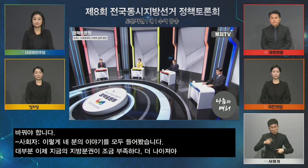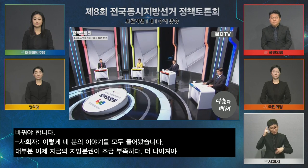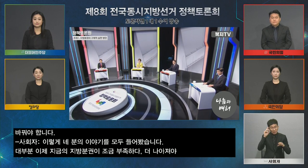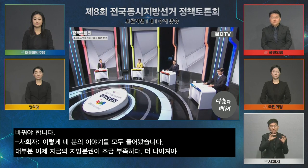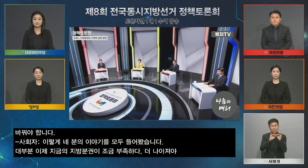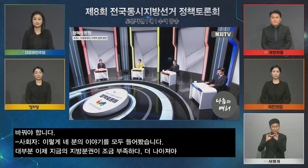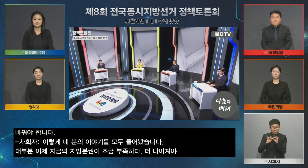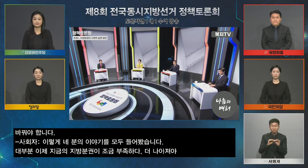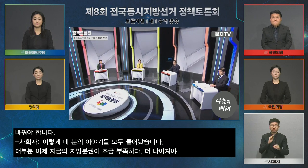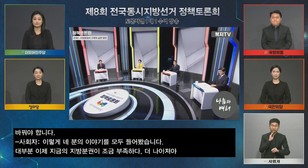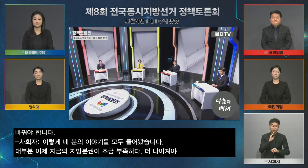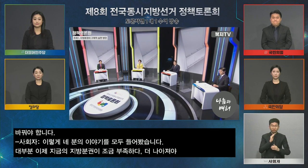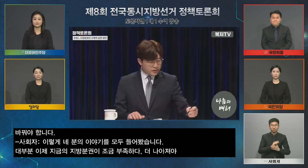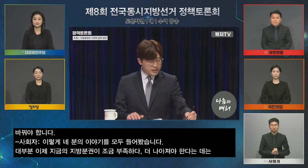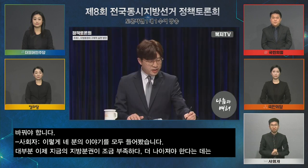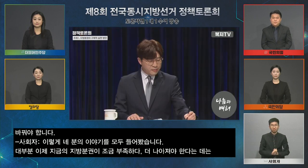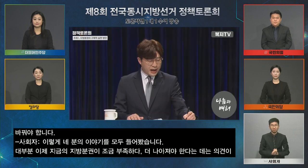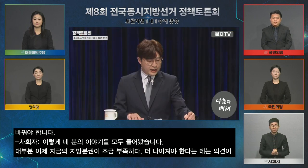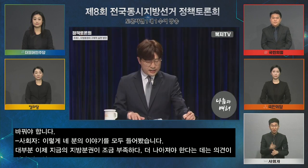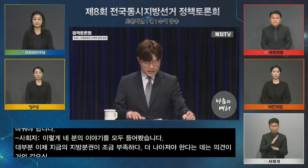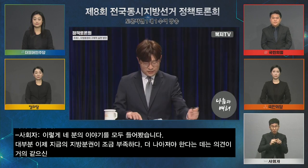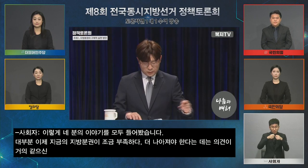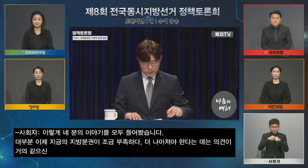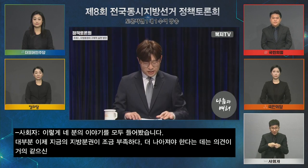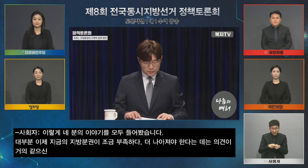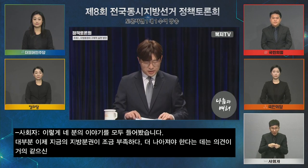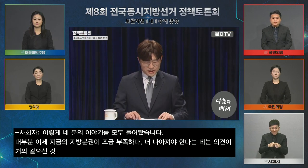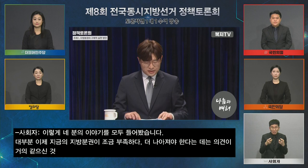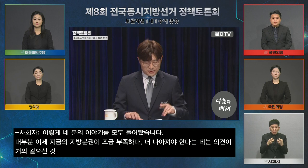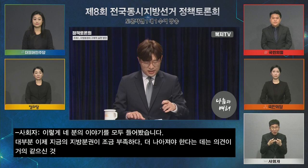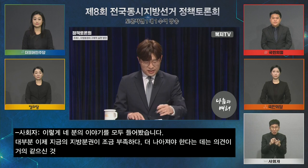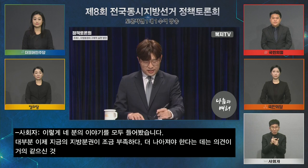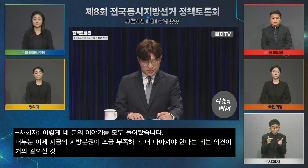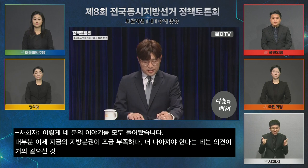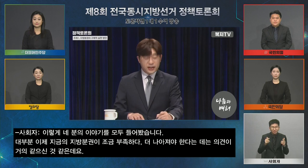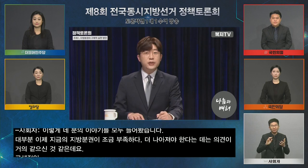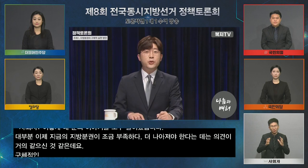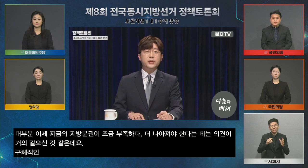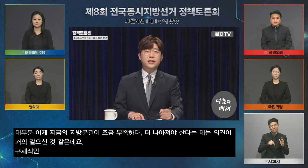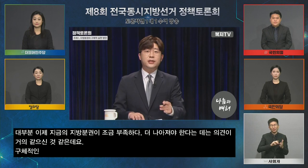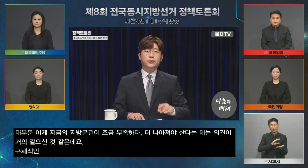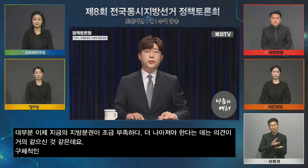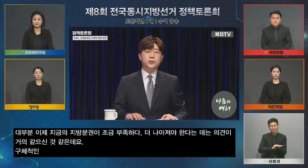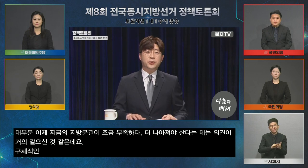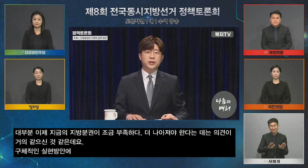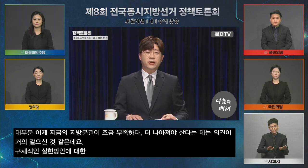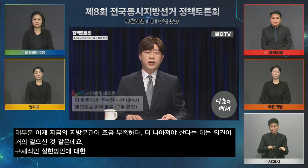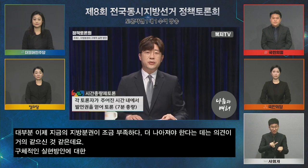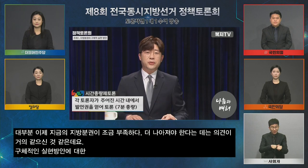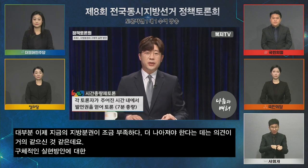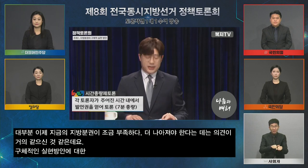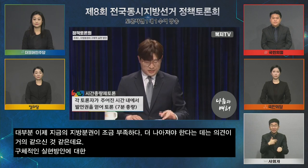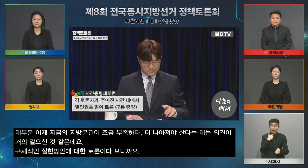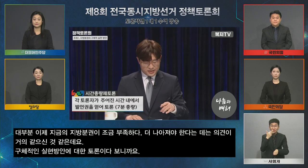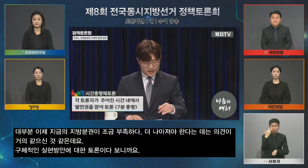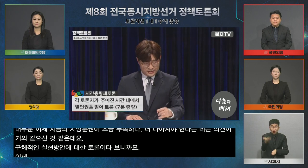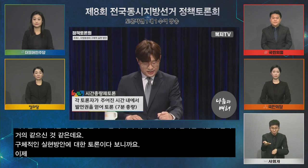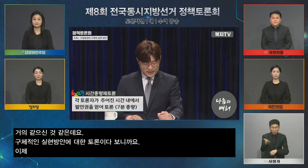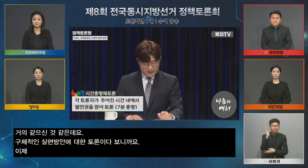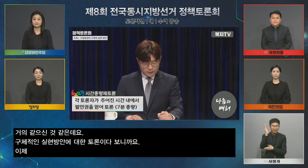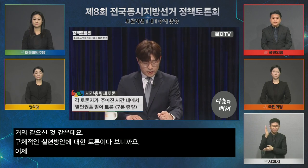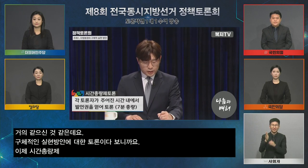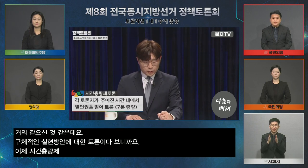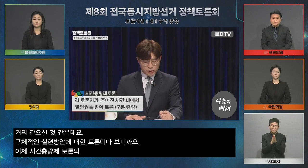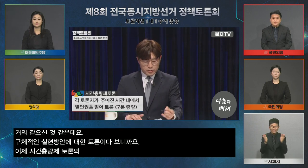거의 같으신 것 같은데요. 이제 구체적인 실현 방안에 대한 토론이다 보니까요. 이제 시간 총량제 토론으로 이어가도록 하겠습니다.